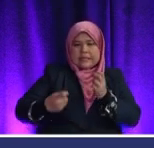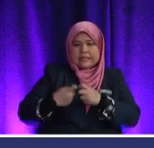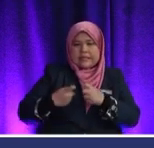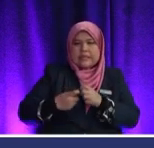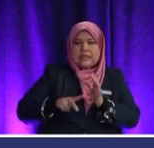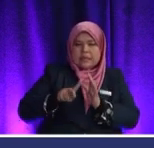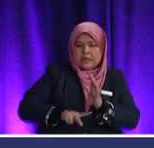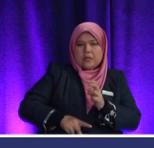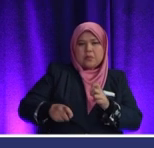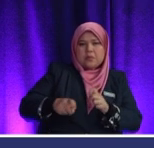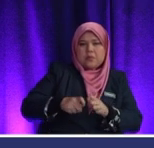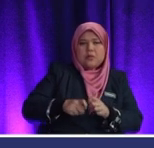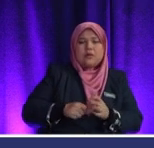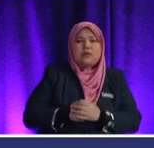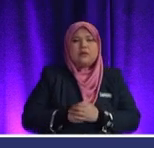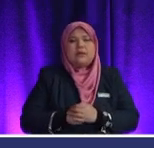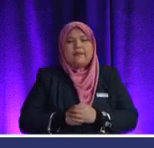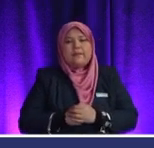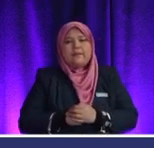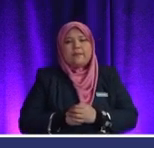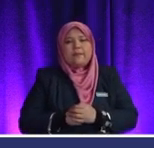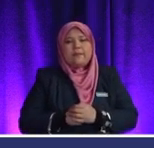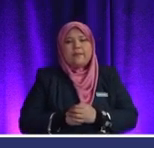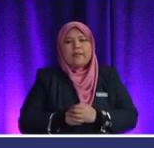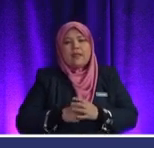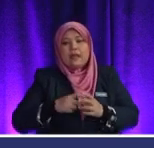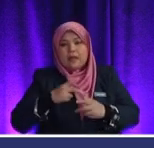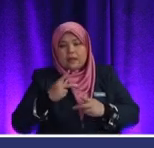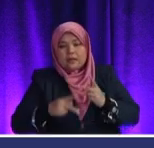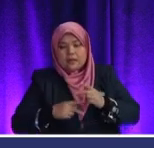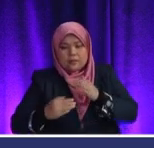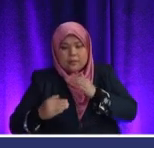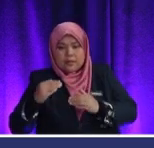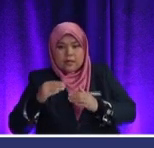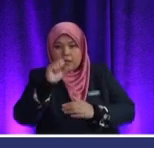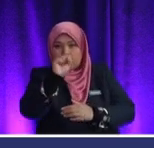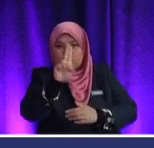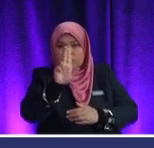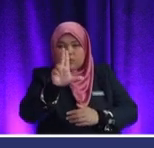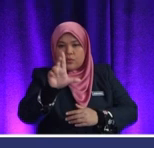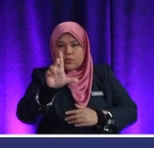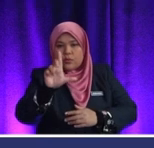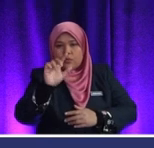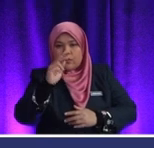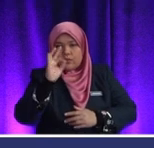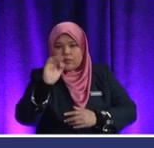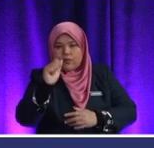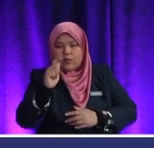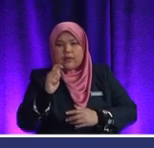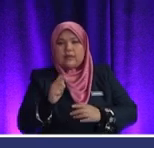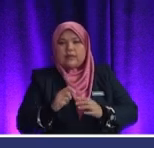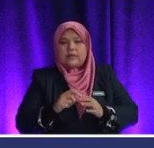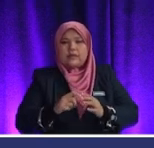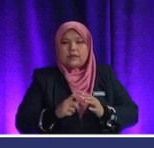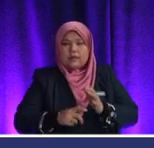dipilih berbanding AEON sulfat kerana dia kurang elektronegatif berbanding Ayo